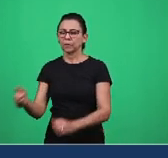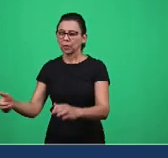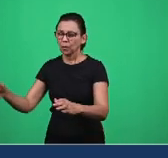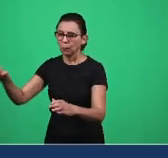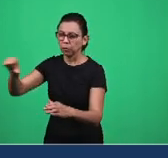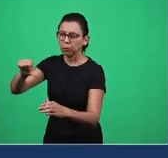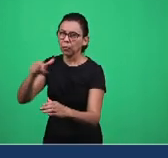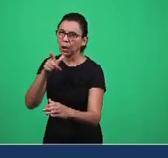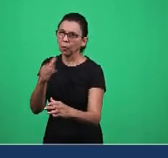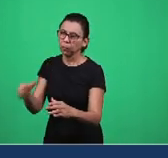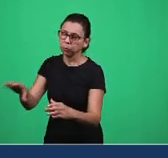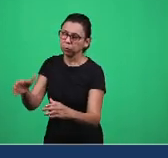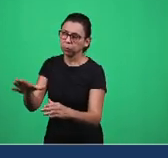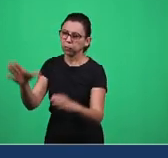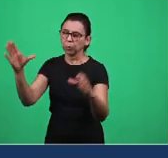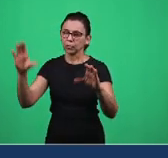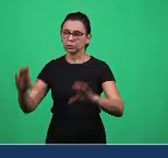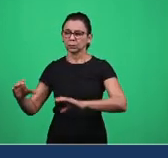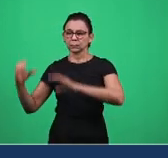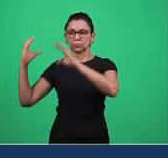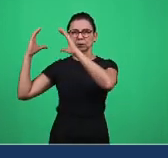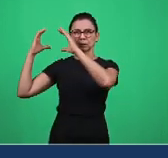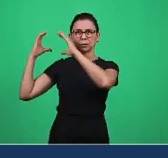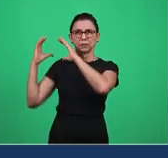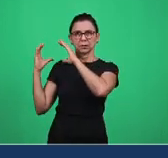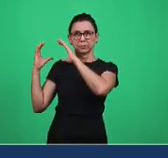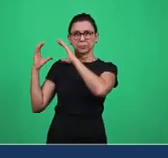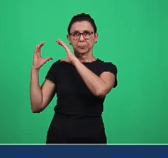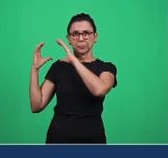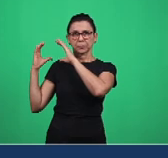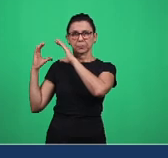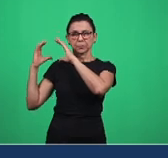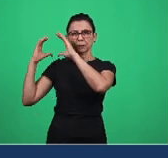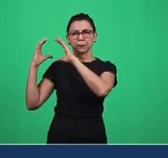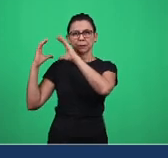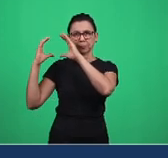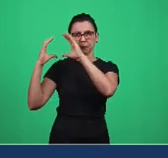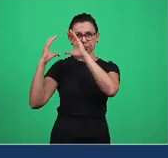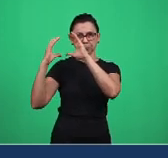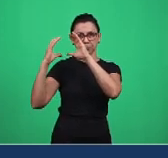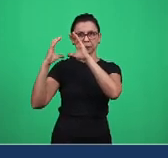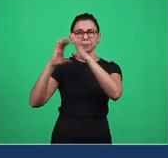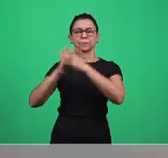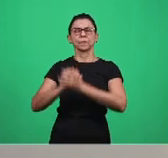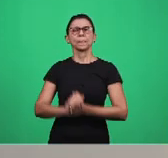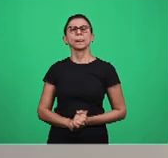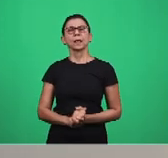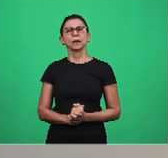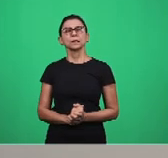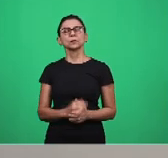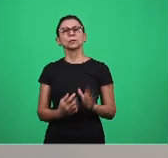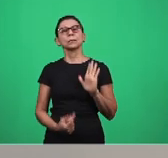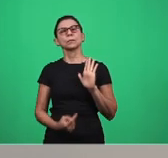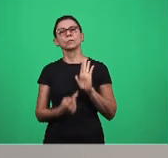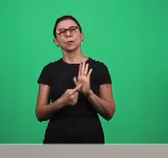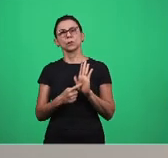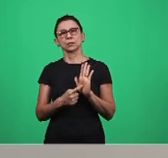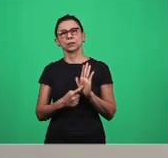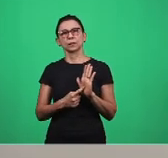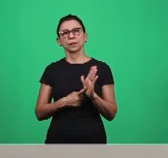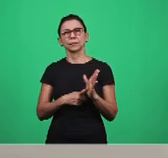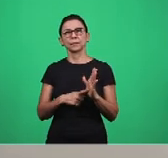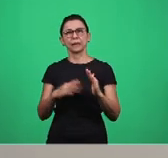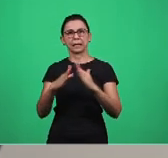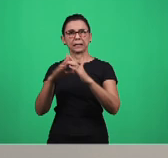aspects de l'Église, dans ce sens prophétique, est celle qui descend,